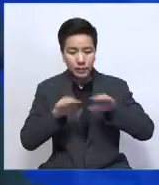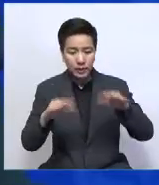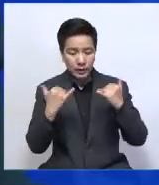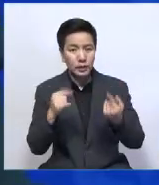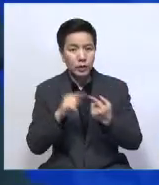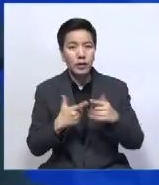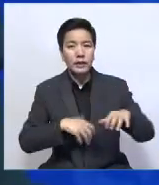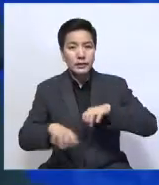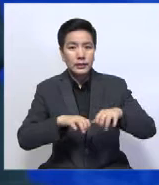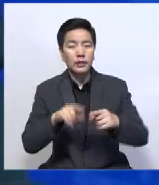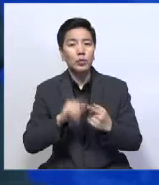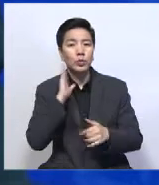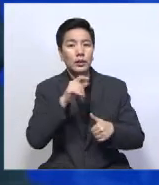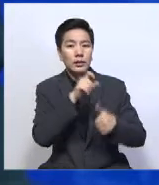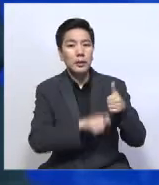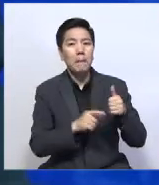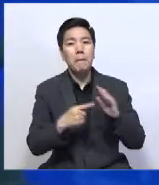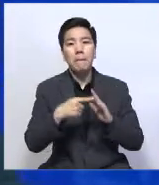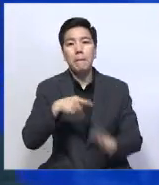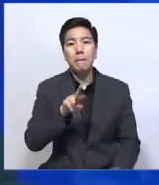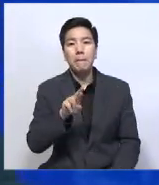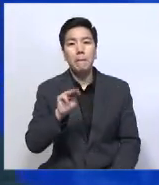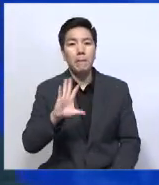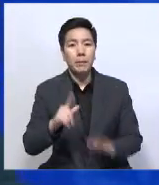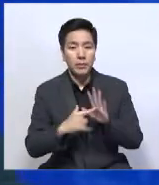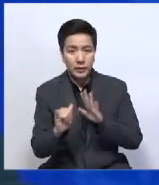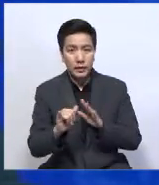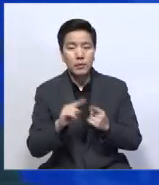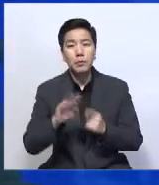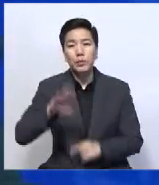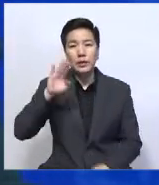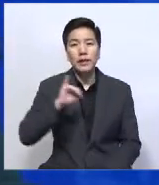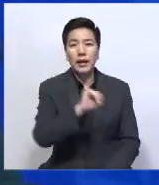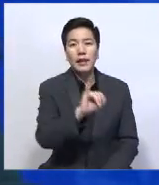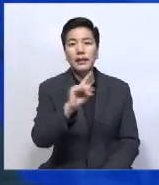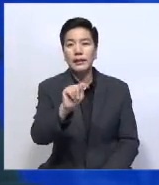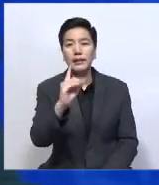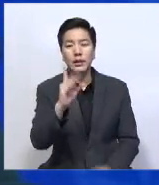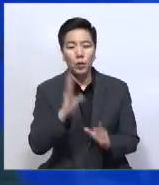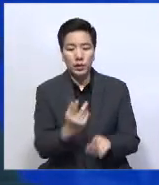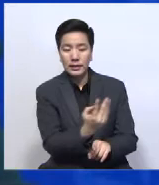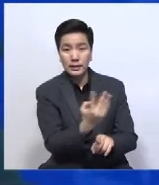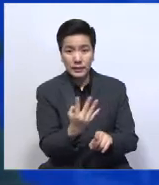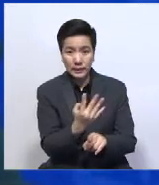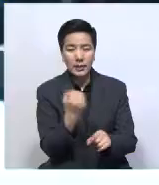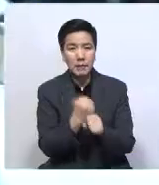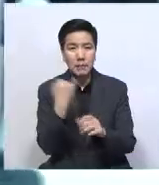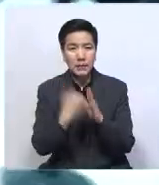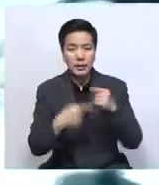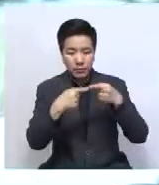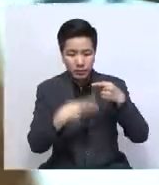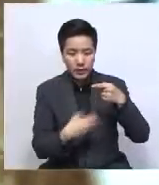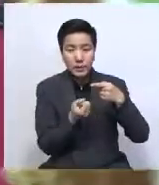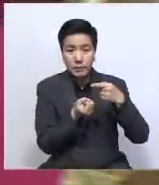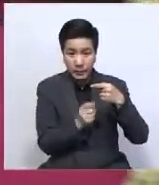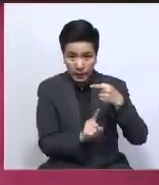คืบหน้าการดำเนินคดีกับนายเปรมชัยกนสูตรประธานบริหารบริษัทอิตาเลียนไทยดีเวลลอปเมนต์และพวกรวม4คนใน11ข้อห